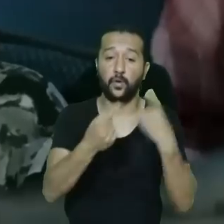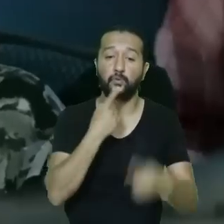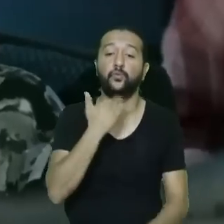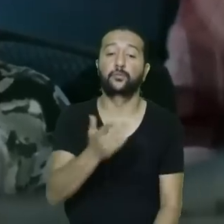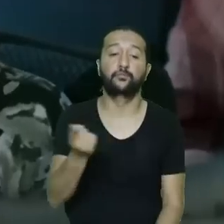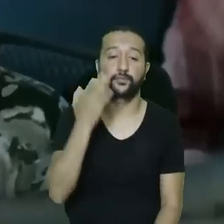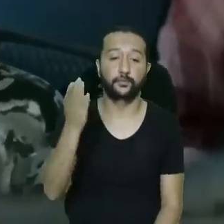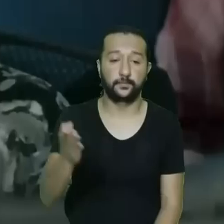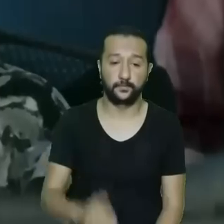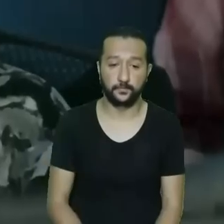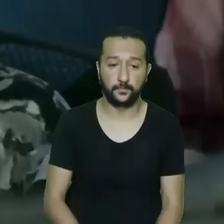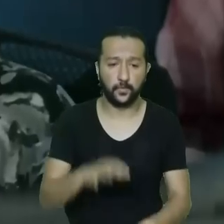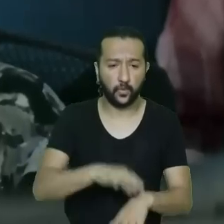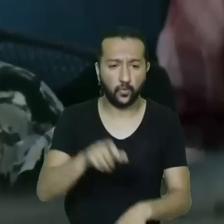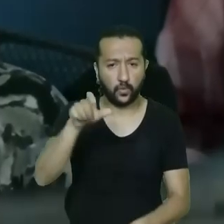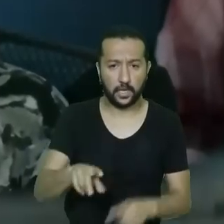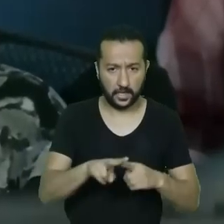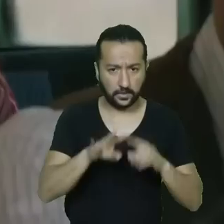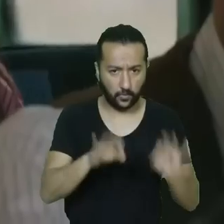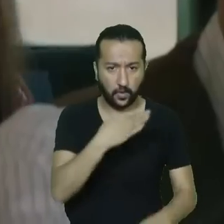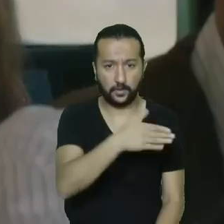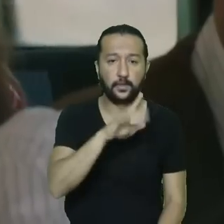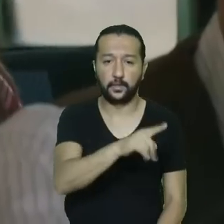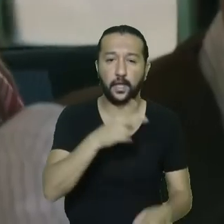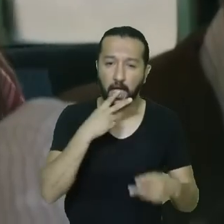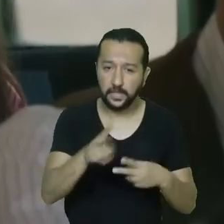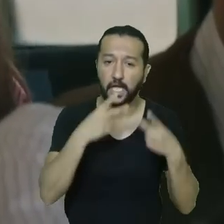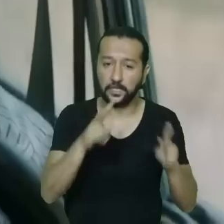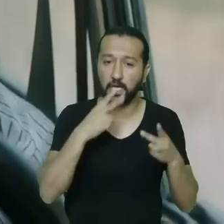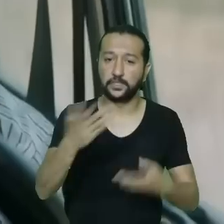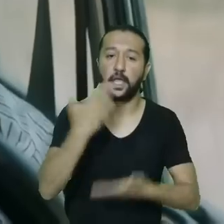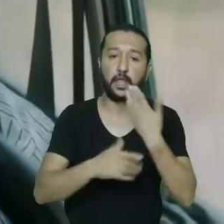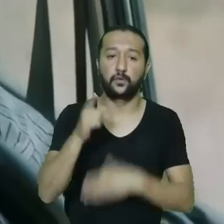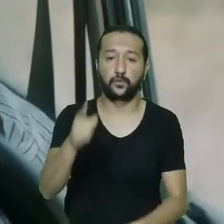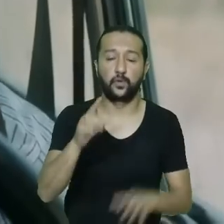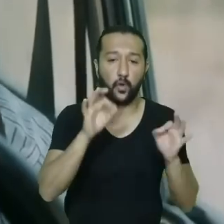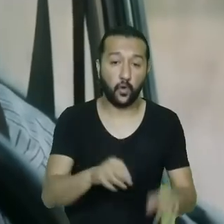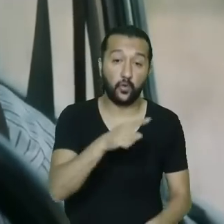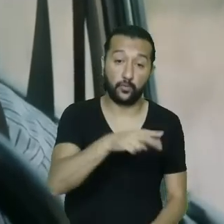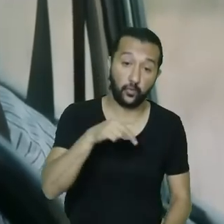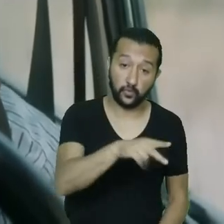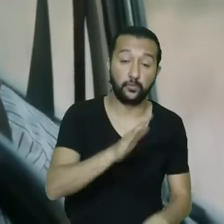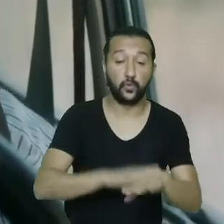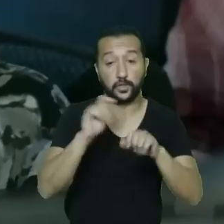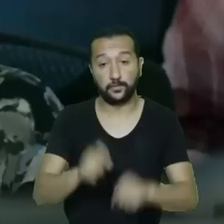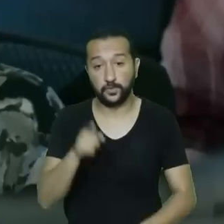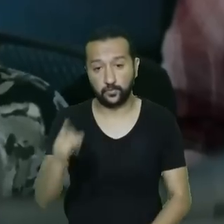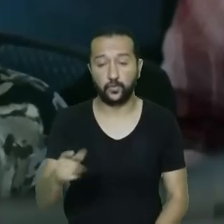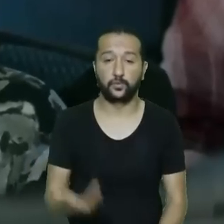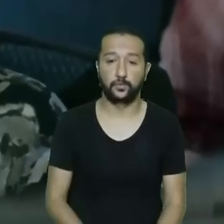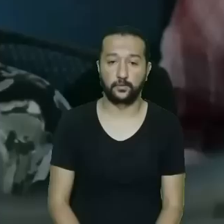ayacaksın. Doktor Kekeç böyle midir? Daha ne daha ne anlatırdı. Öyle yürüyeceksin, öyle hareket